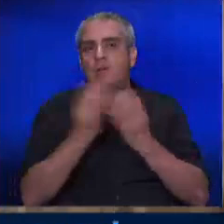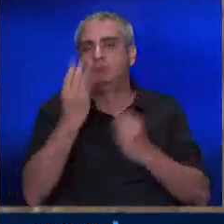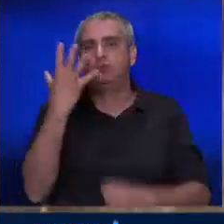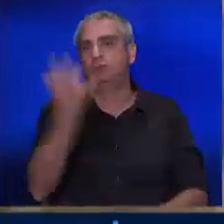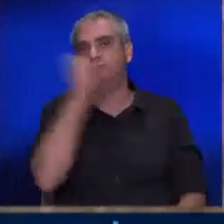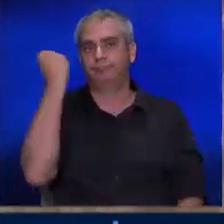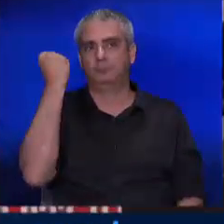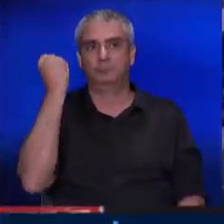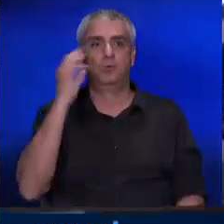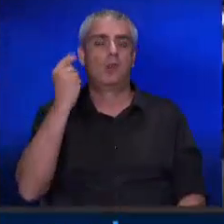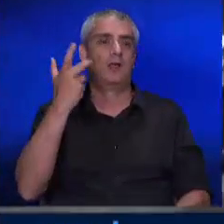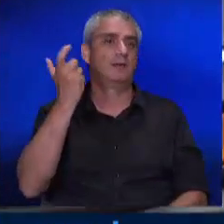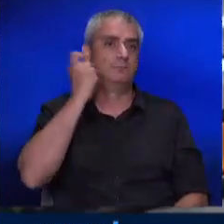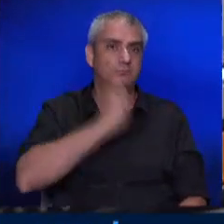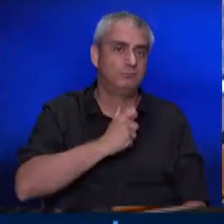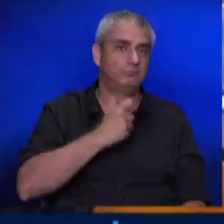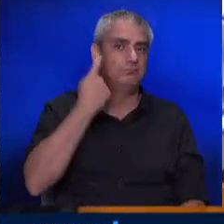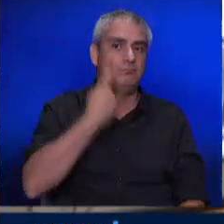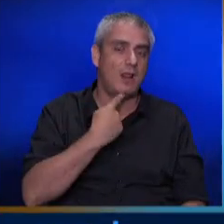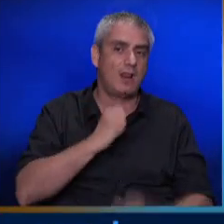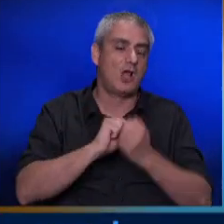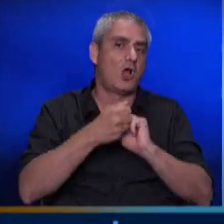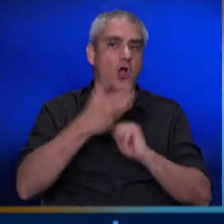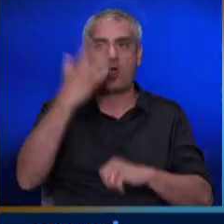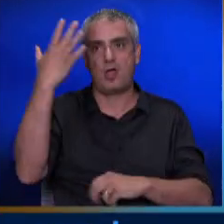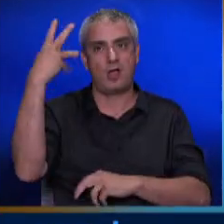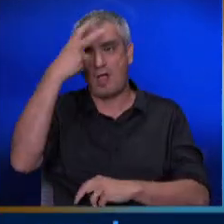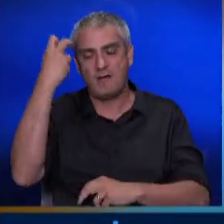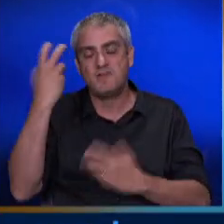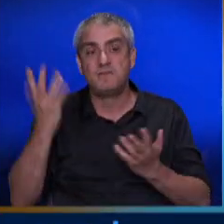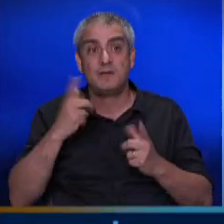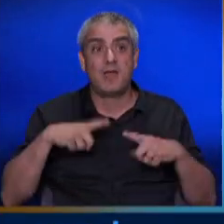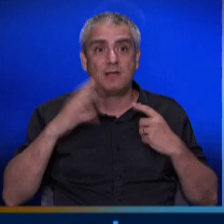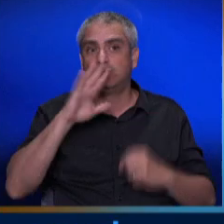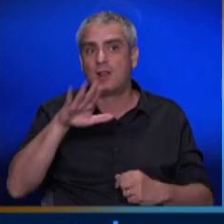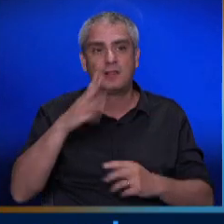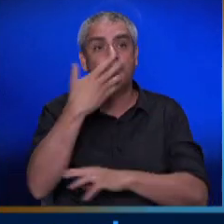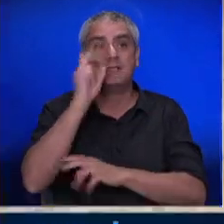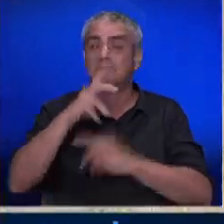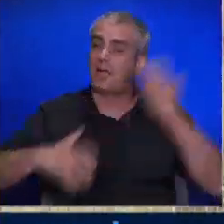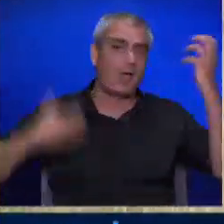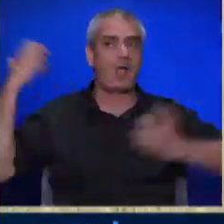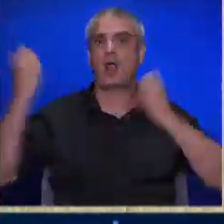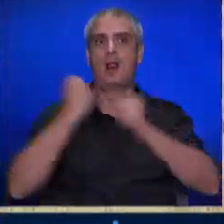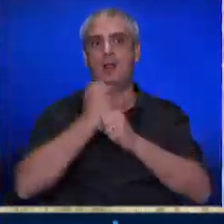שמחזיק בו, אם זה לאומני או פלילי, אני לא יודע. אם מדובר בחיים של ילד, המדינה צריכה לקום על